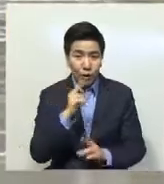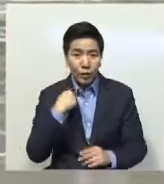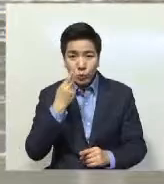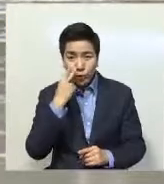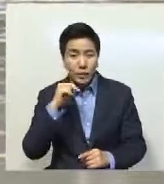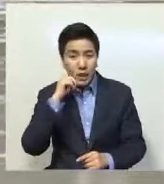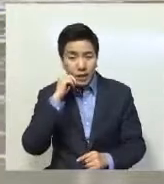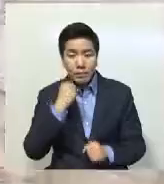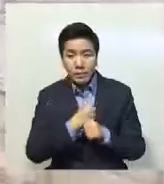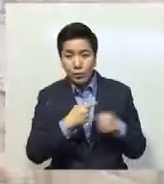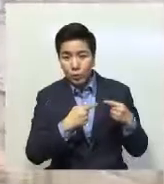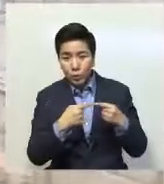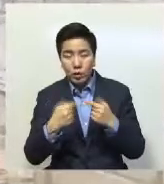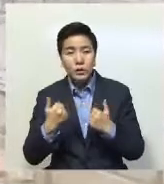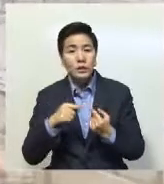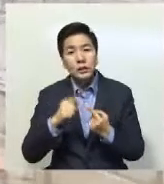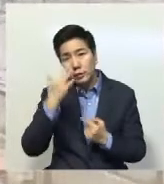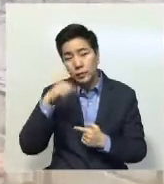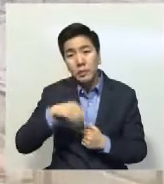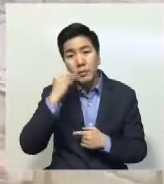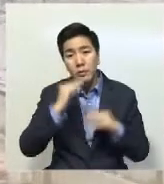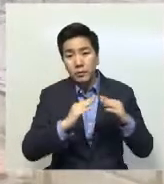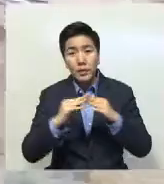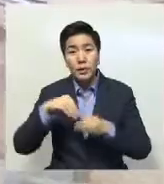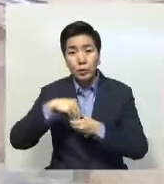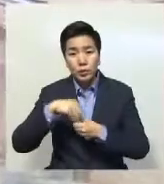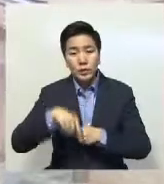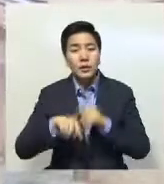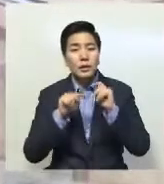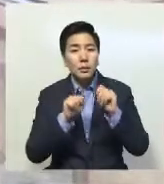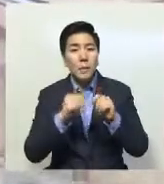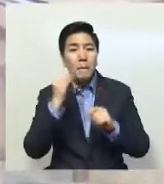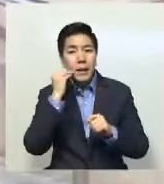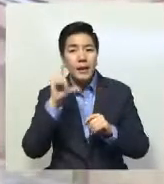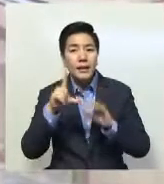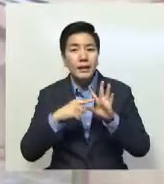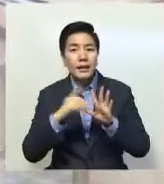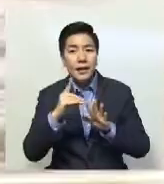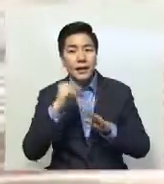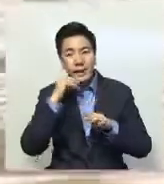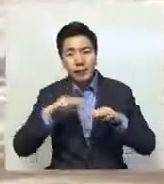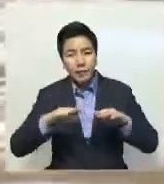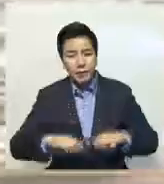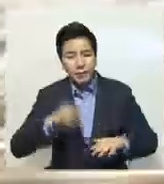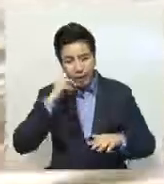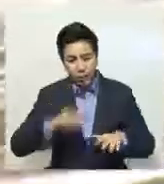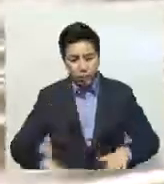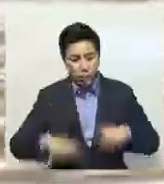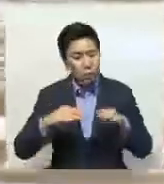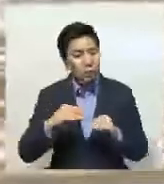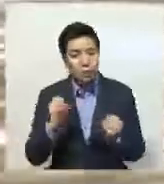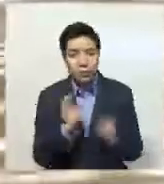านการณ์น้ำอยู่อย่างต่อเนื่องเนื่องจากพื้นที่ที่อยู่อาศัยอยู่ที่บริเวณตำบลบ้านลาดซึ่งเป็นพื้นที่ลุ่มต่ำน้ำท่วมได้ง่าย